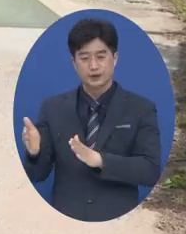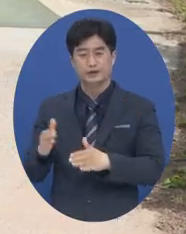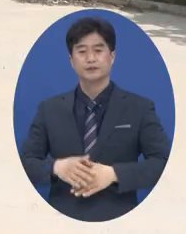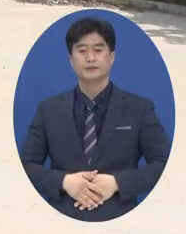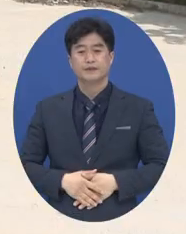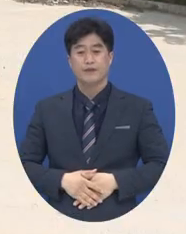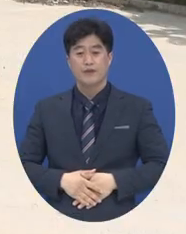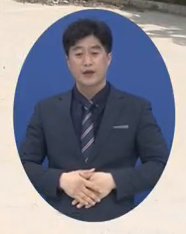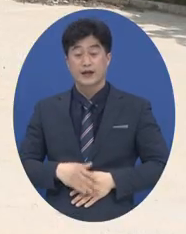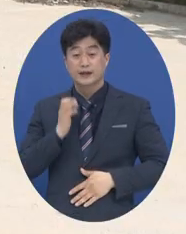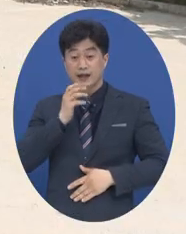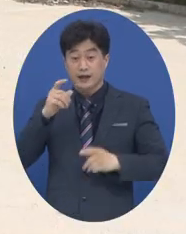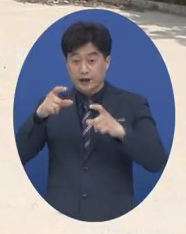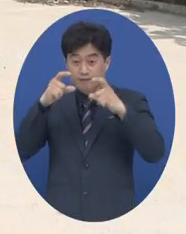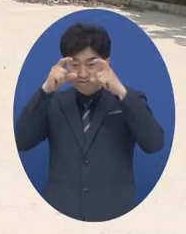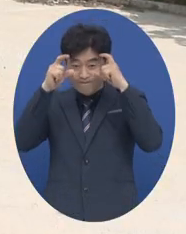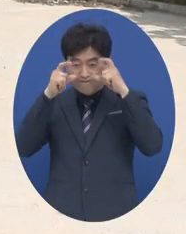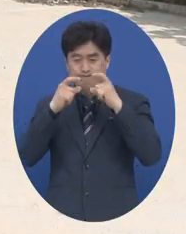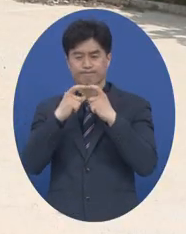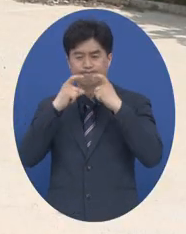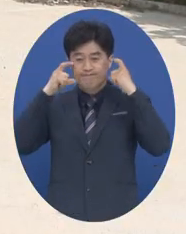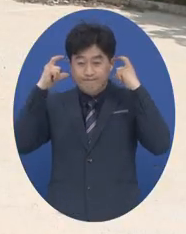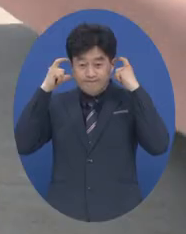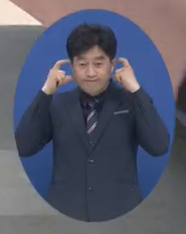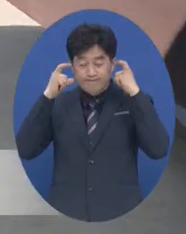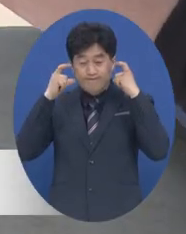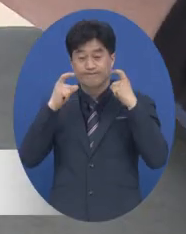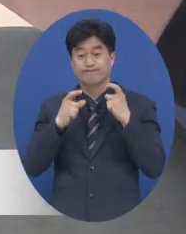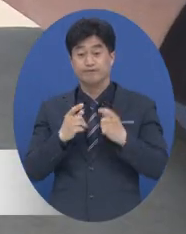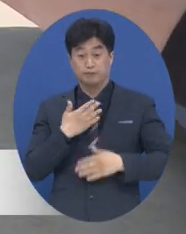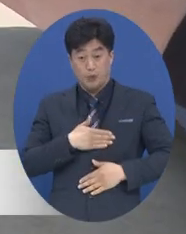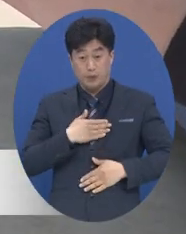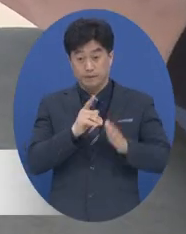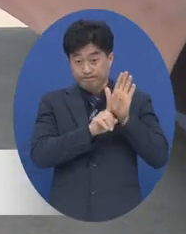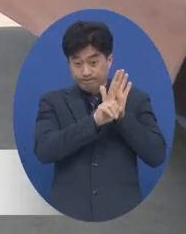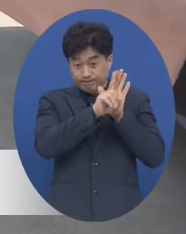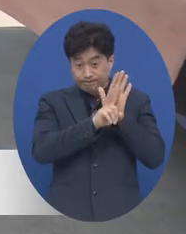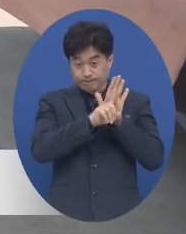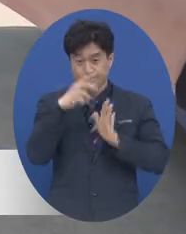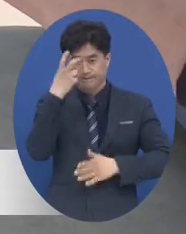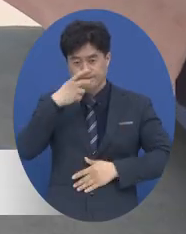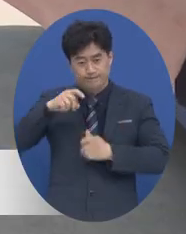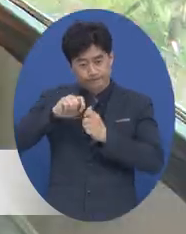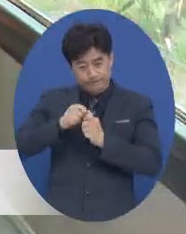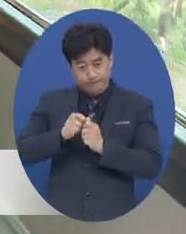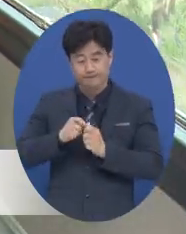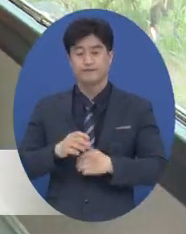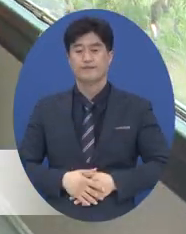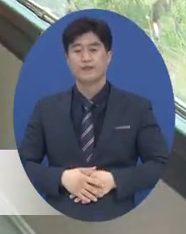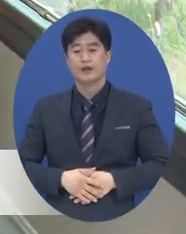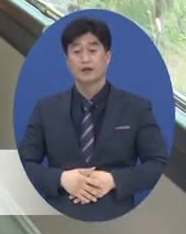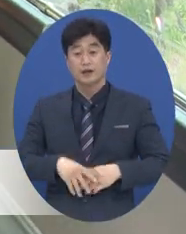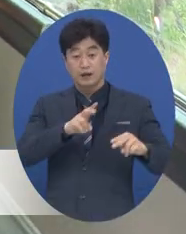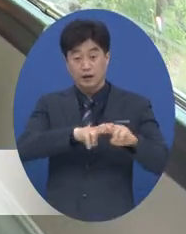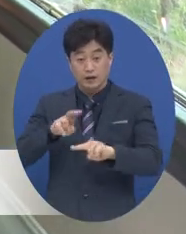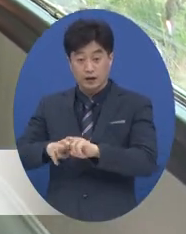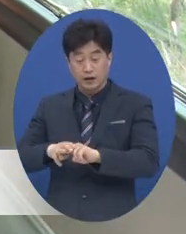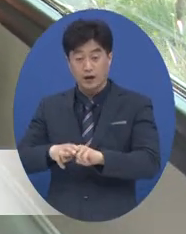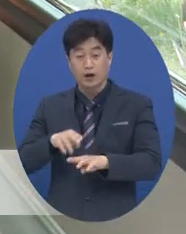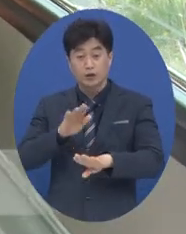합니다. 선글라스와 마스크 착용을 하곤 열 체크부터 꼼꼼히. 차량 탑승을